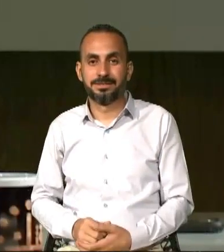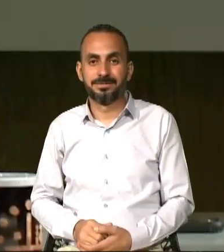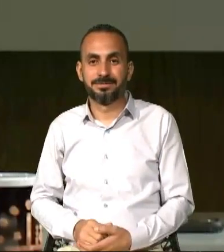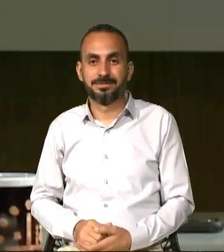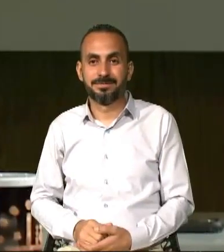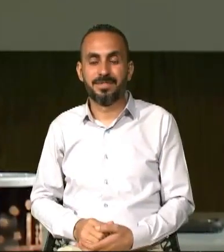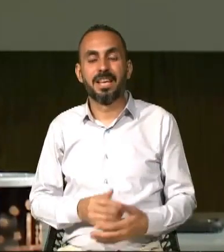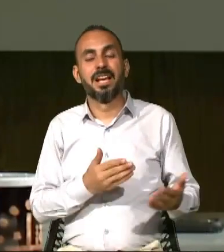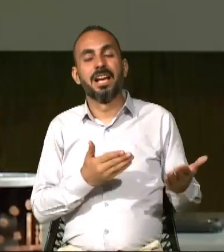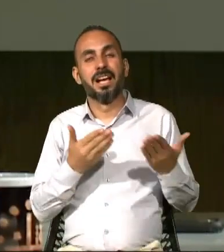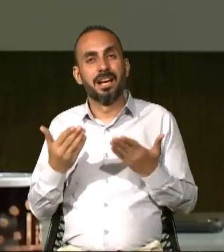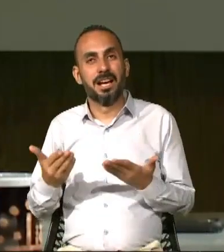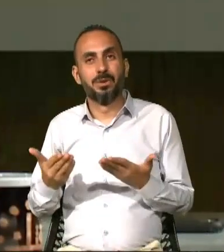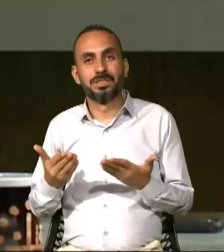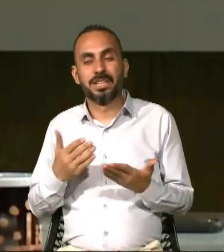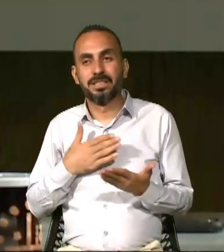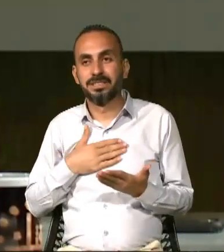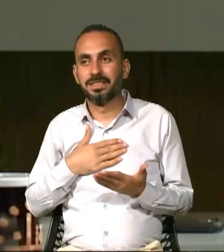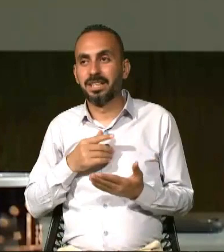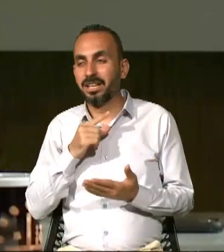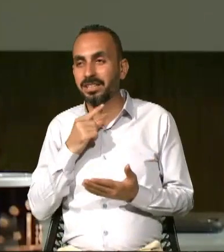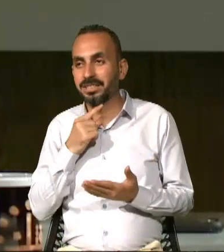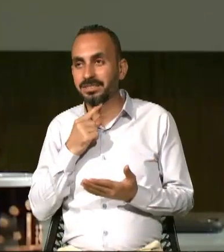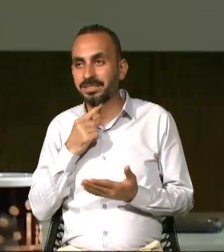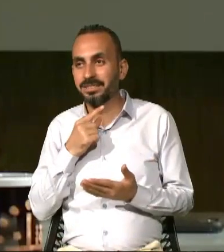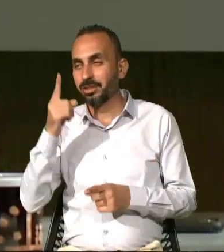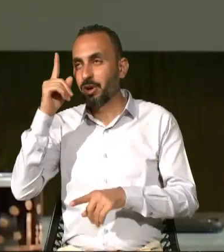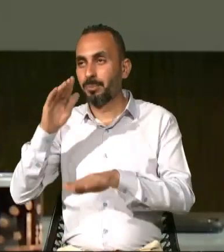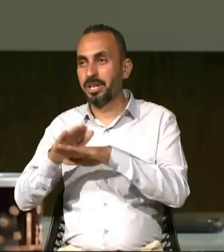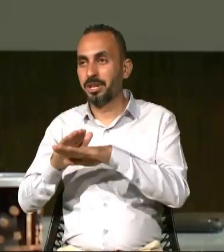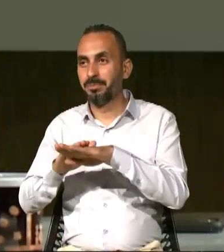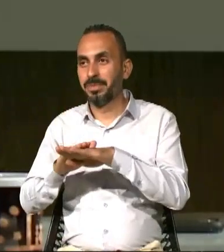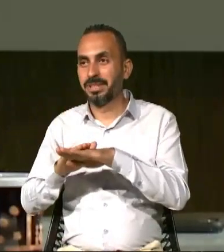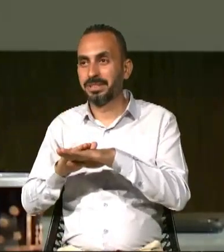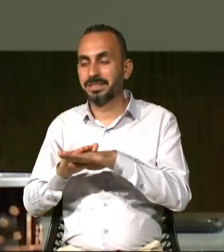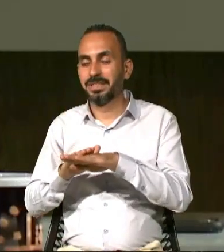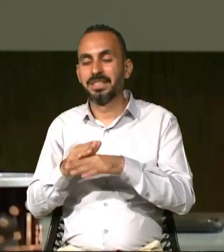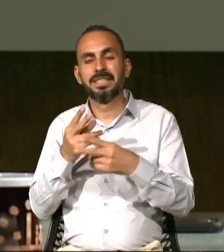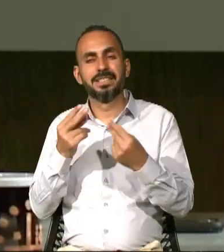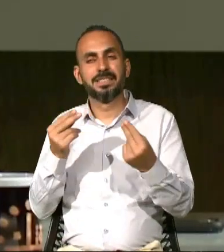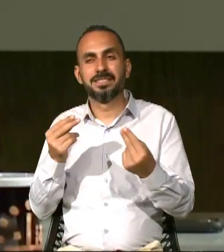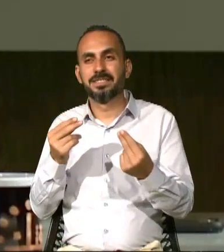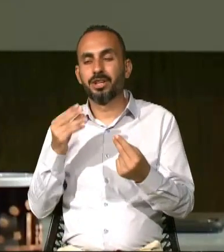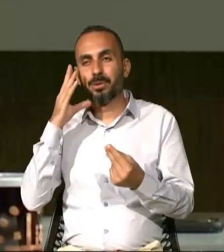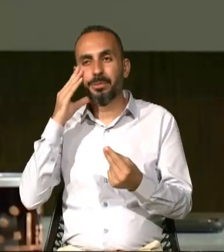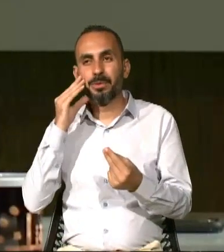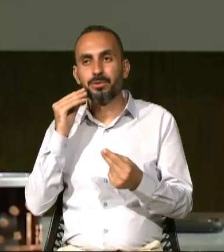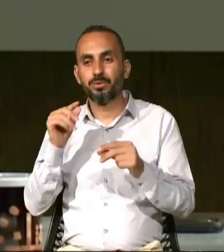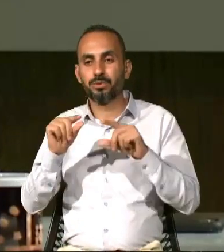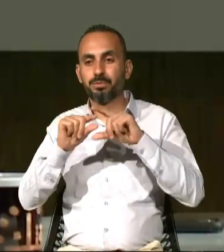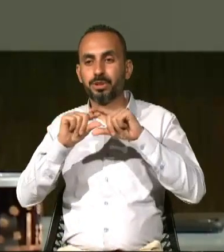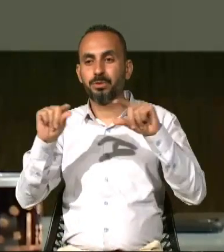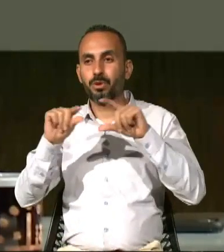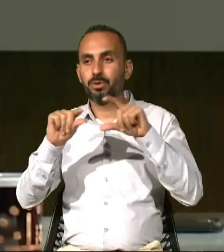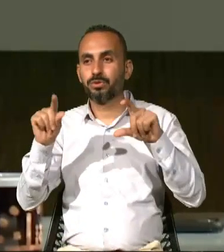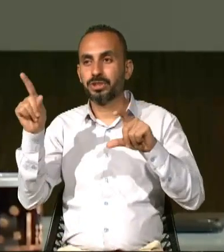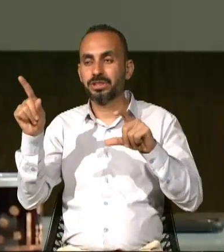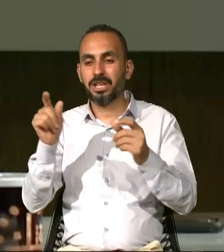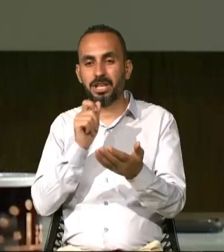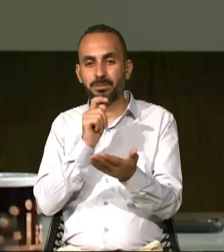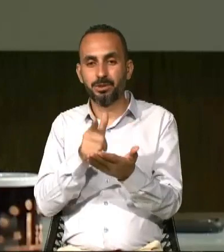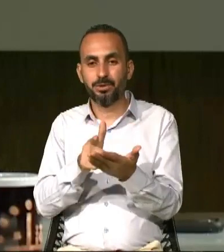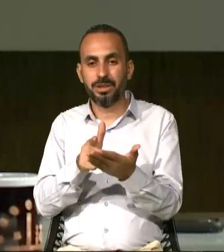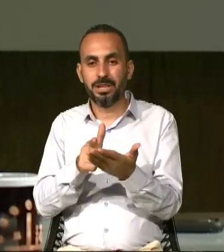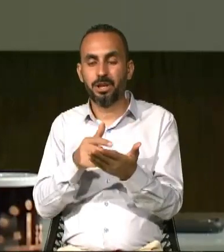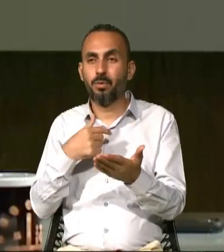عينك حلوه يعني. اتفضل يا عريان. وربنا يباركك لاجل الموضوعات اللي انت بتجيبها لنا. واقول معاكم كده امين تعالى ايها